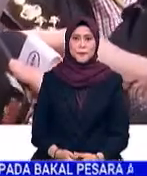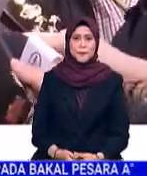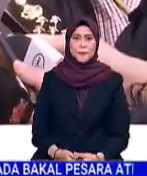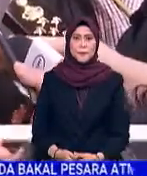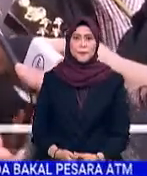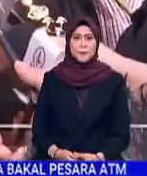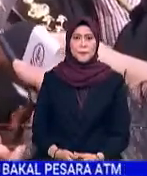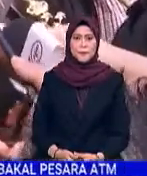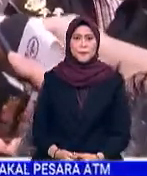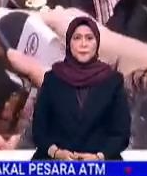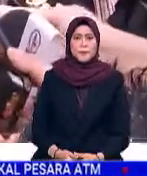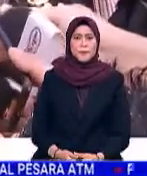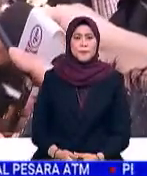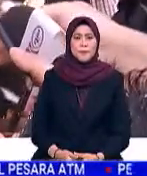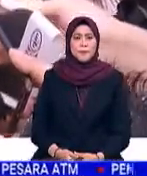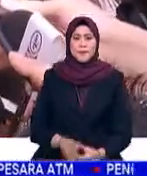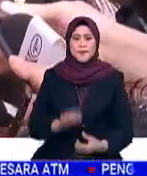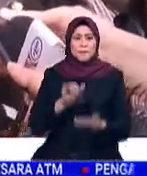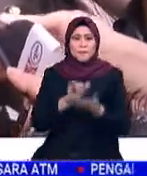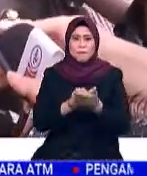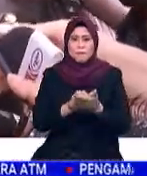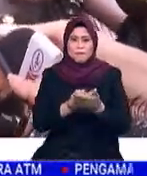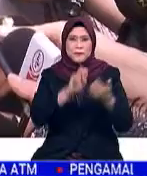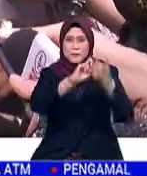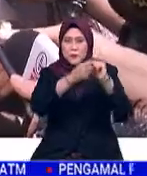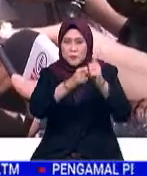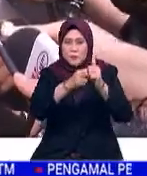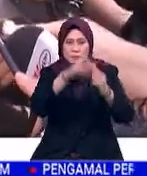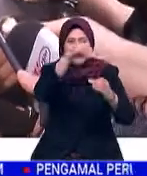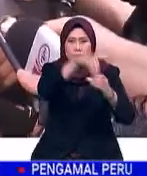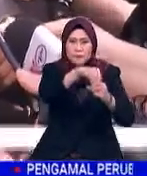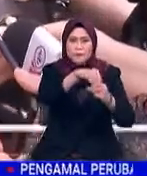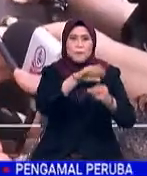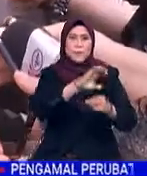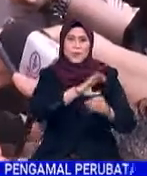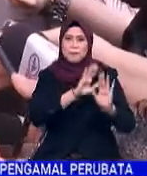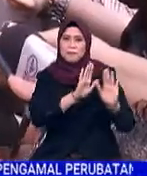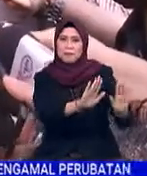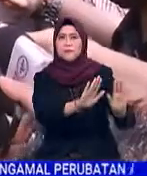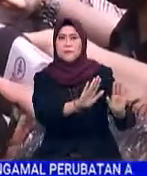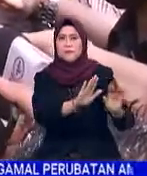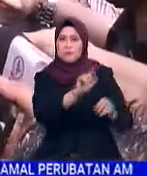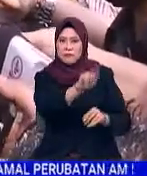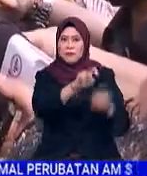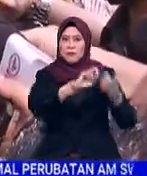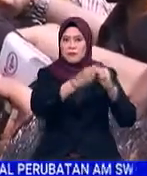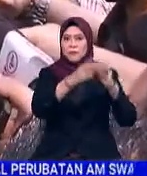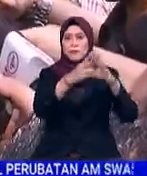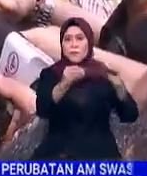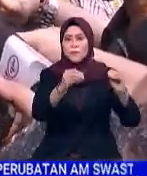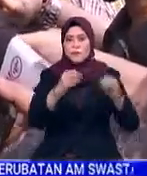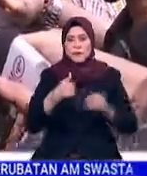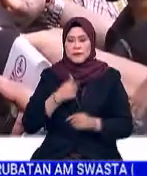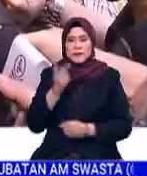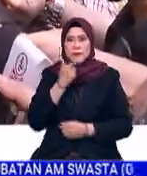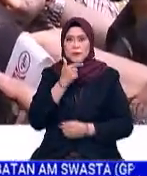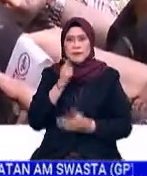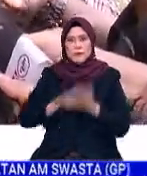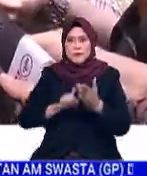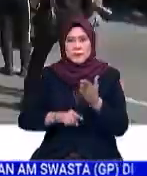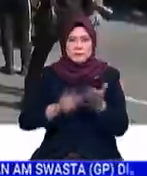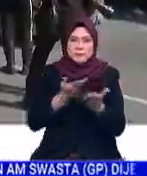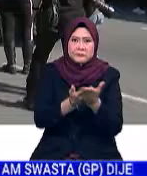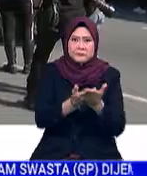Itu saya rasa masalah dalaman polis ya, jadi ya polis selesaikanlah. Itu masalah memang pihak tu saya tak nak komen lah.